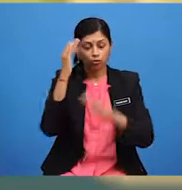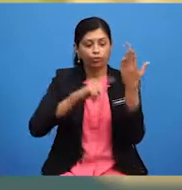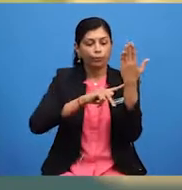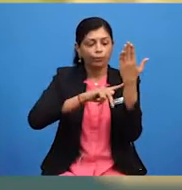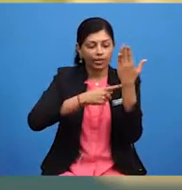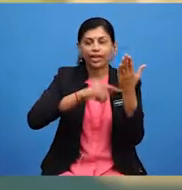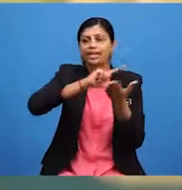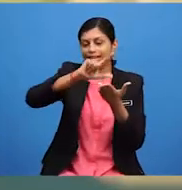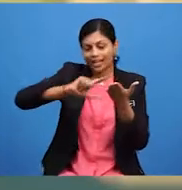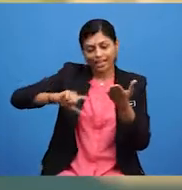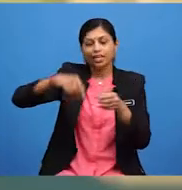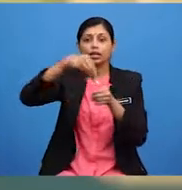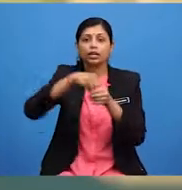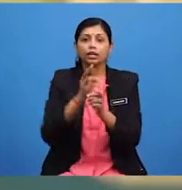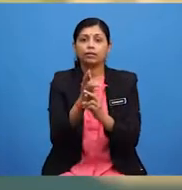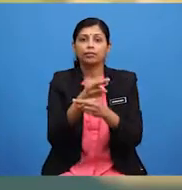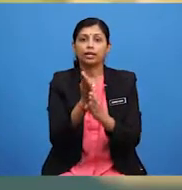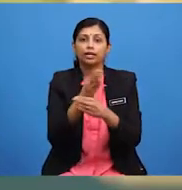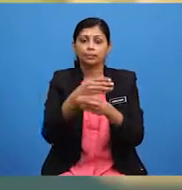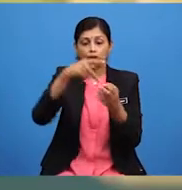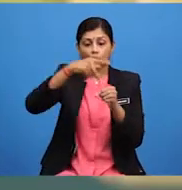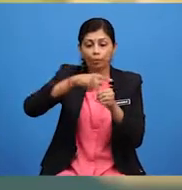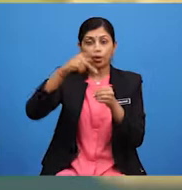lakaran dalam reka bentuk produk.